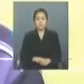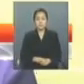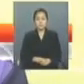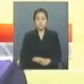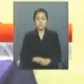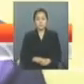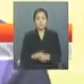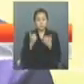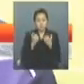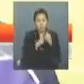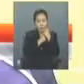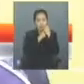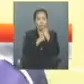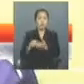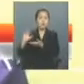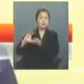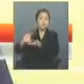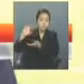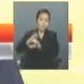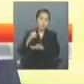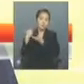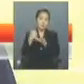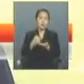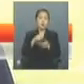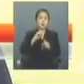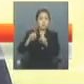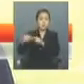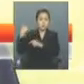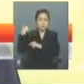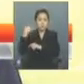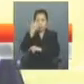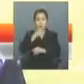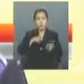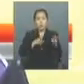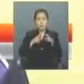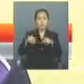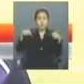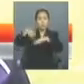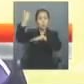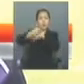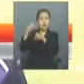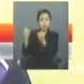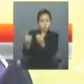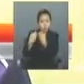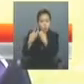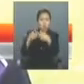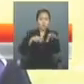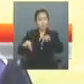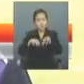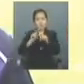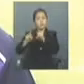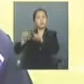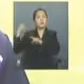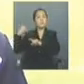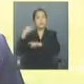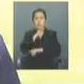แต่ก็ต้องช่วยกันหลายๆฝ่ายความเป็นมืออาชีพของแต่ละคนทั้งนักเตะทั้งโค้ชทั้งการบริหารอะไรหลายๆอย่างถ้าจะให้นักเตะเ